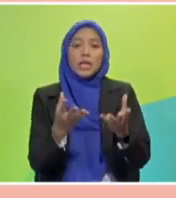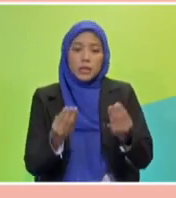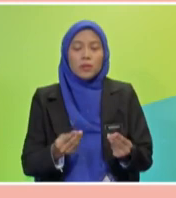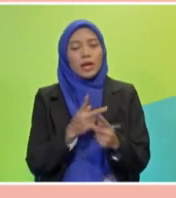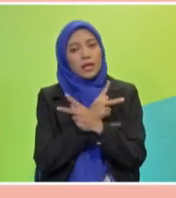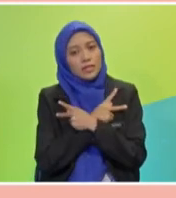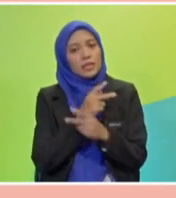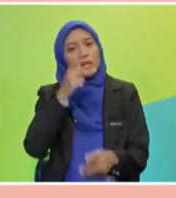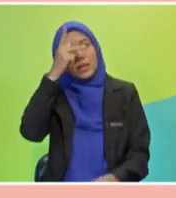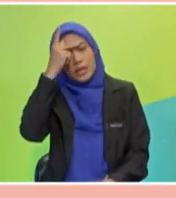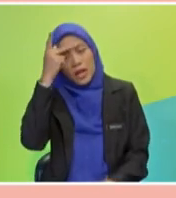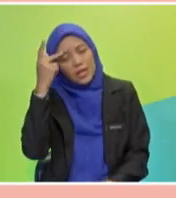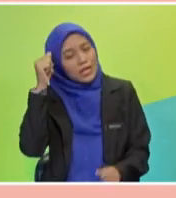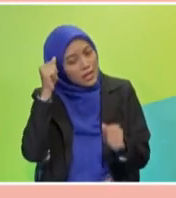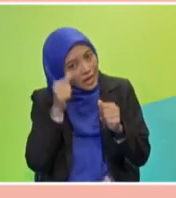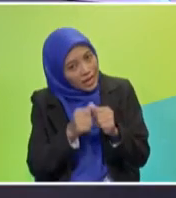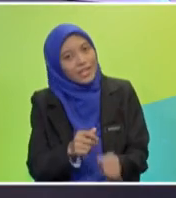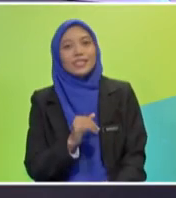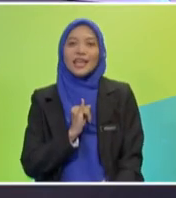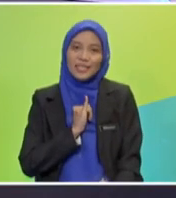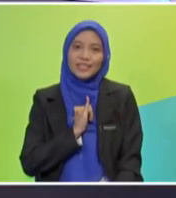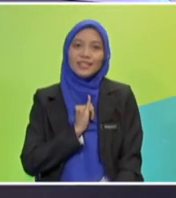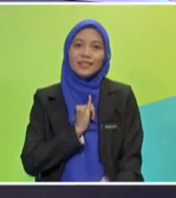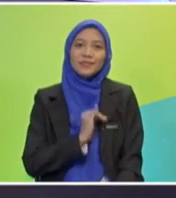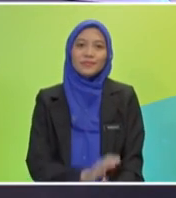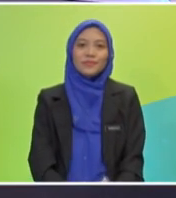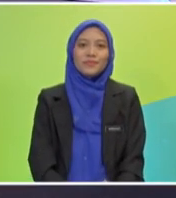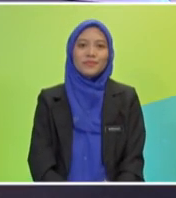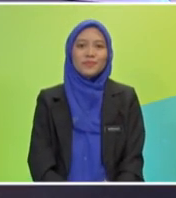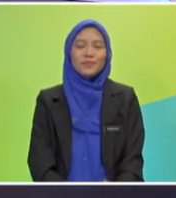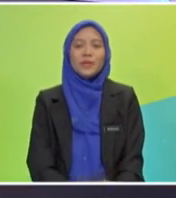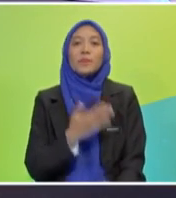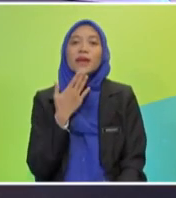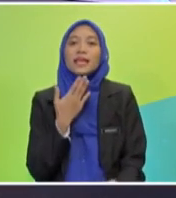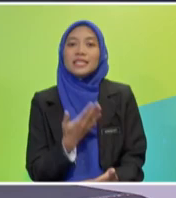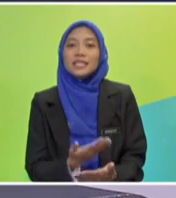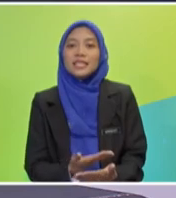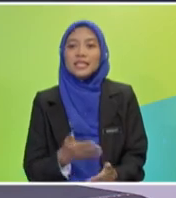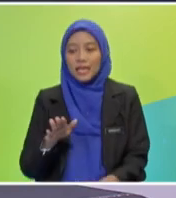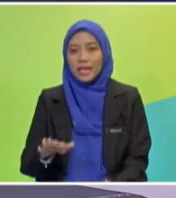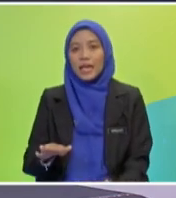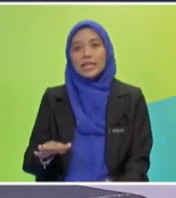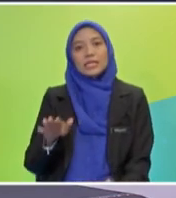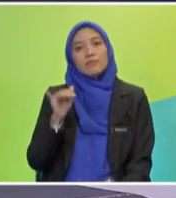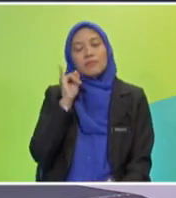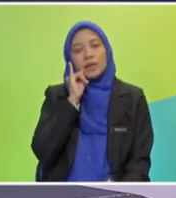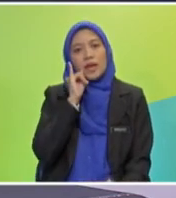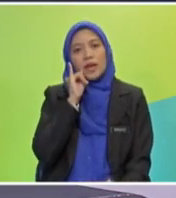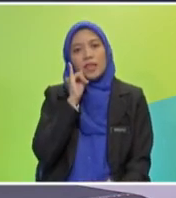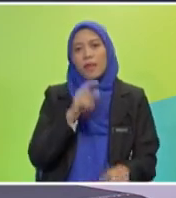mengingatkan saya. Baiklah, terima kasih adik Iman. Tetapi ya Mira, ni cikgu.